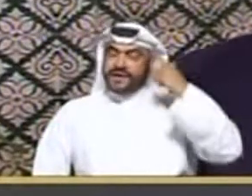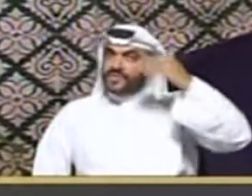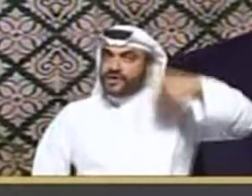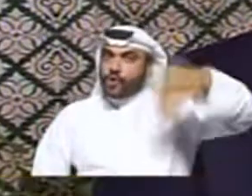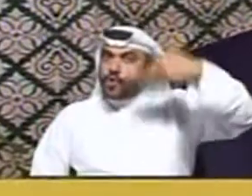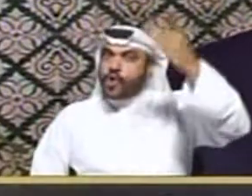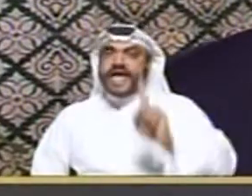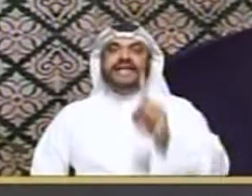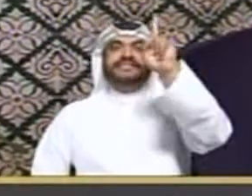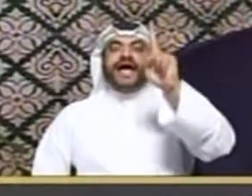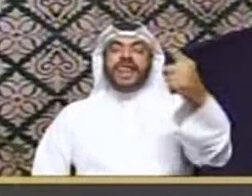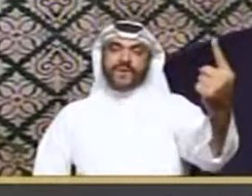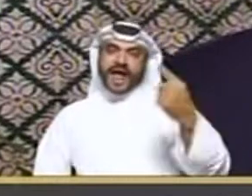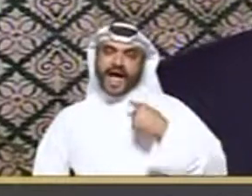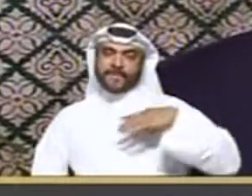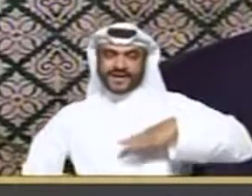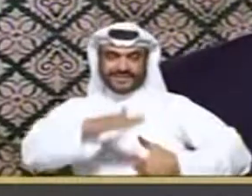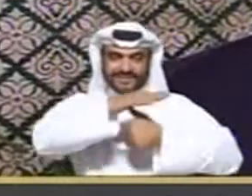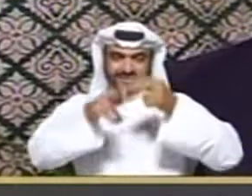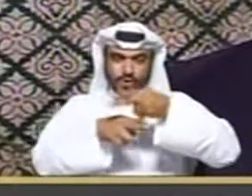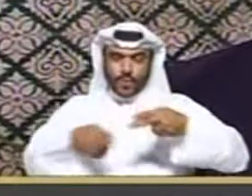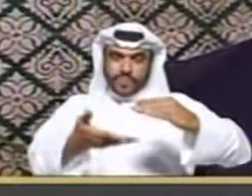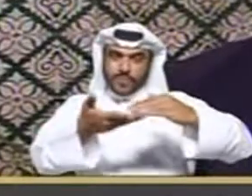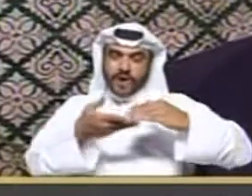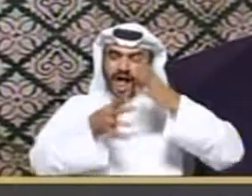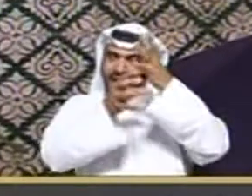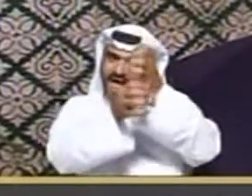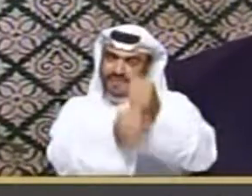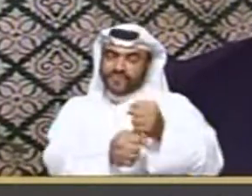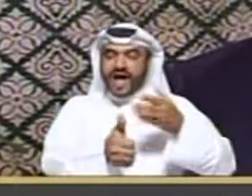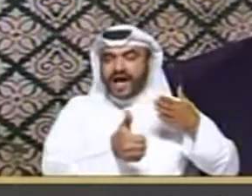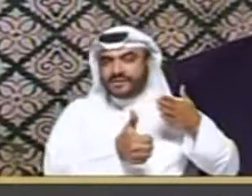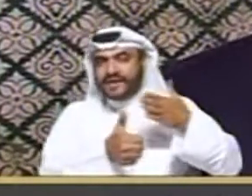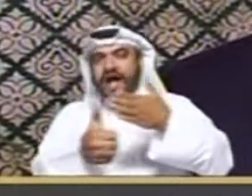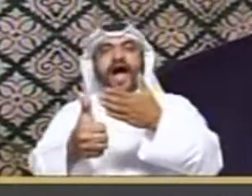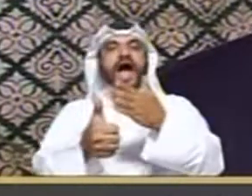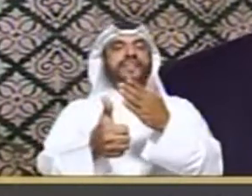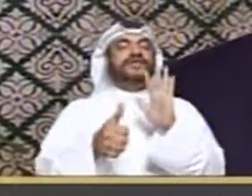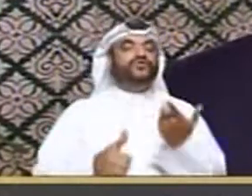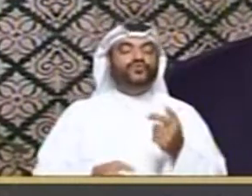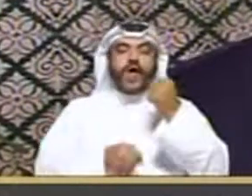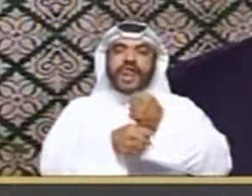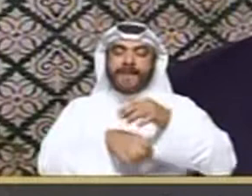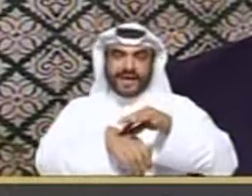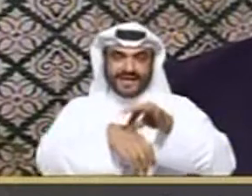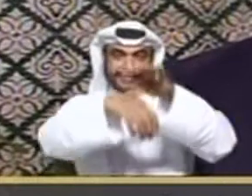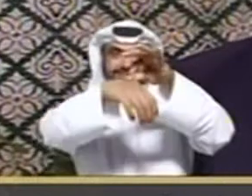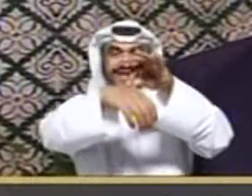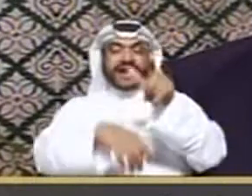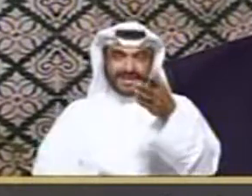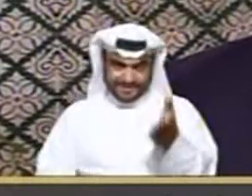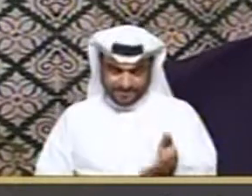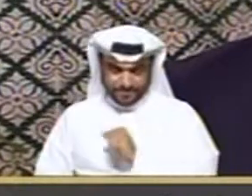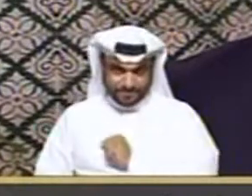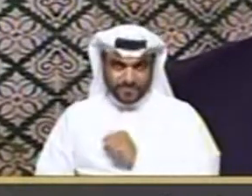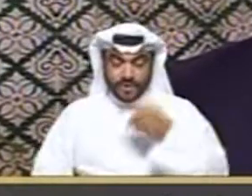البلاد الشيخ صباح الأحمد الجابر صباح حفظ الله ورعاه، قائد العمل الإنساني، بأن أطلق المؤتمر الكويت تسمع، بأن كانت